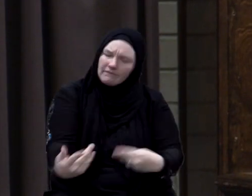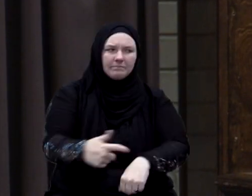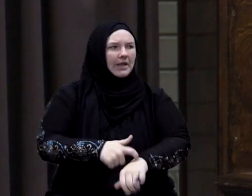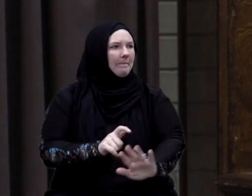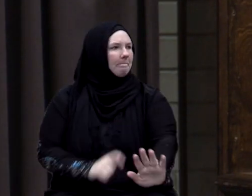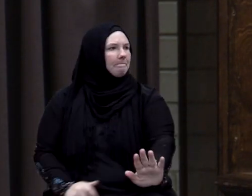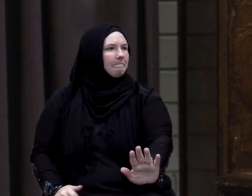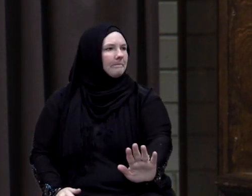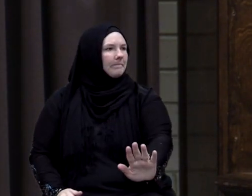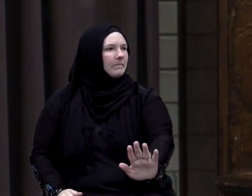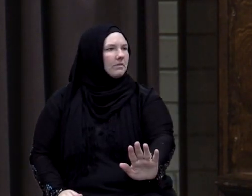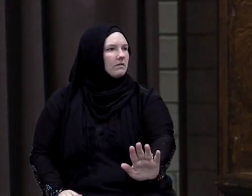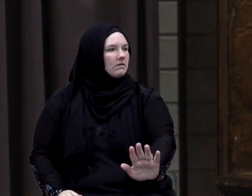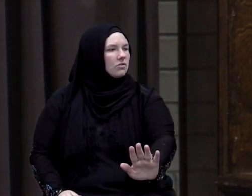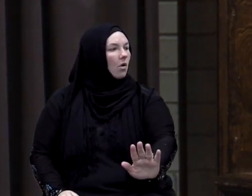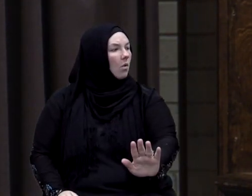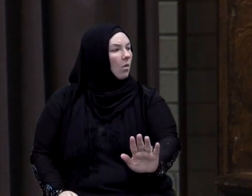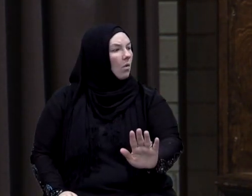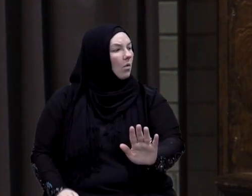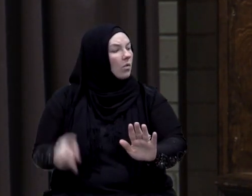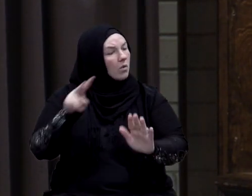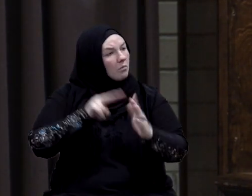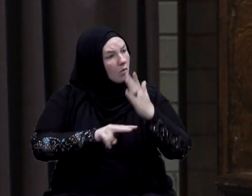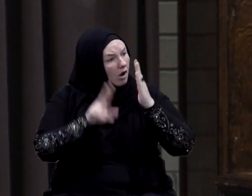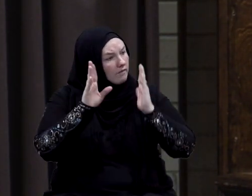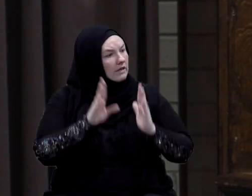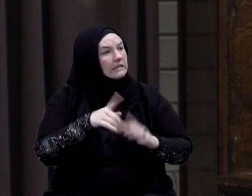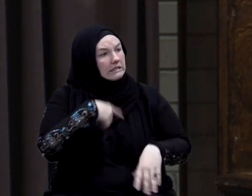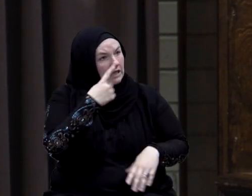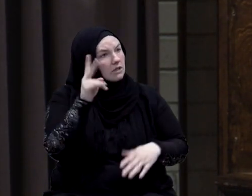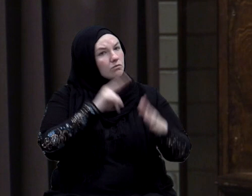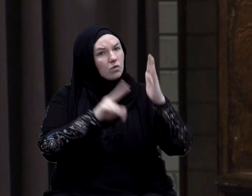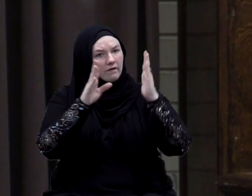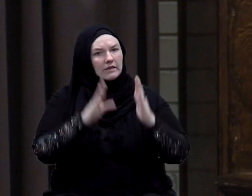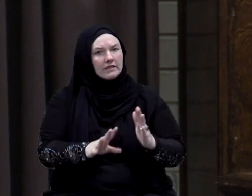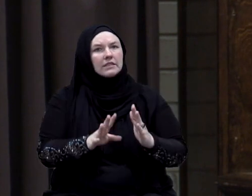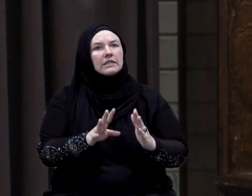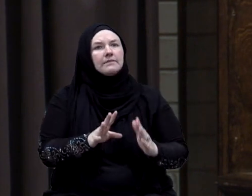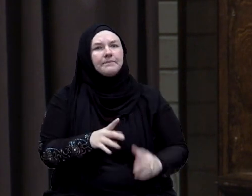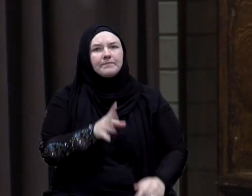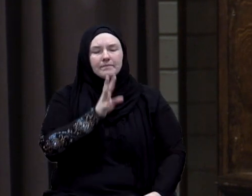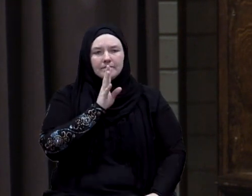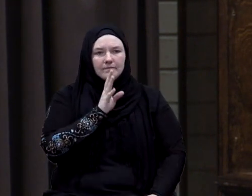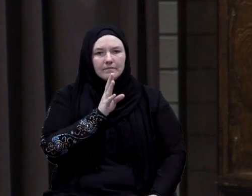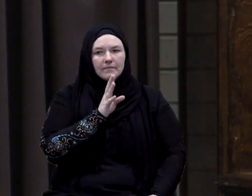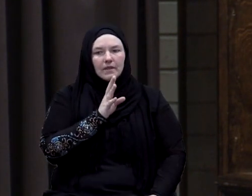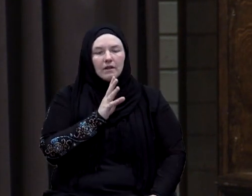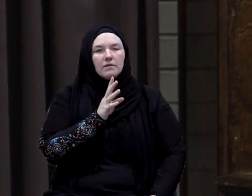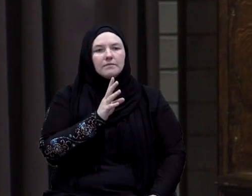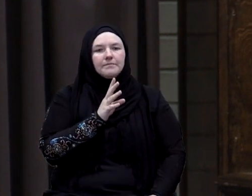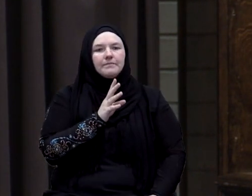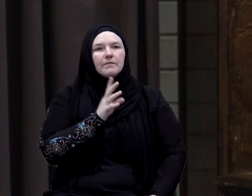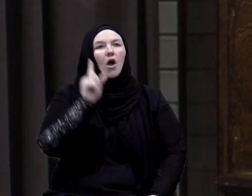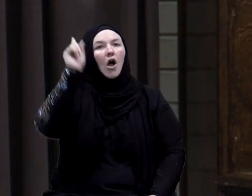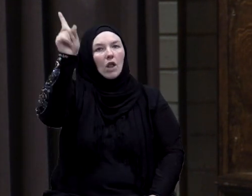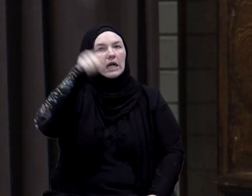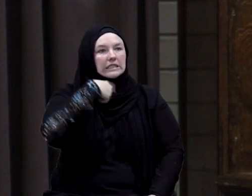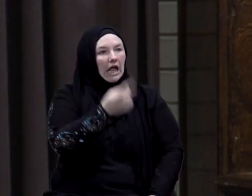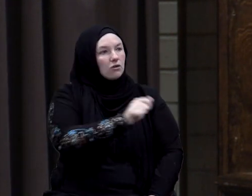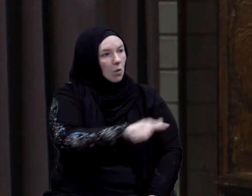prophet, sallallahu alayhi wasallam. So he tells his prophet, قُلْ إِن كُنْتُمْ تُحِبُّونَ